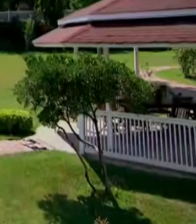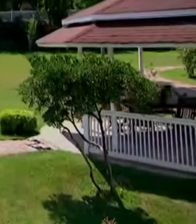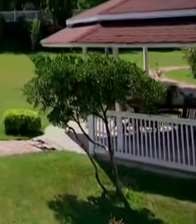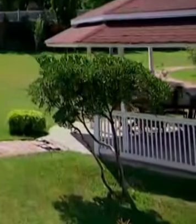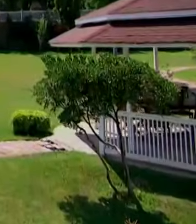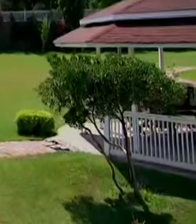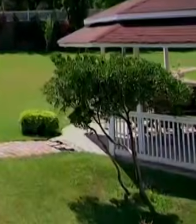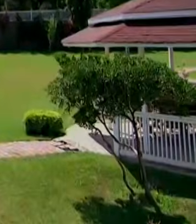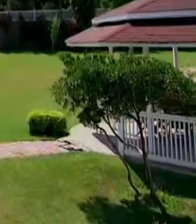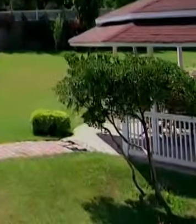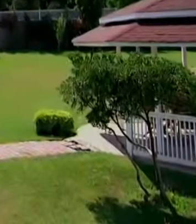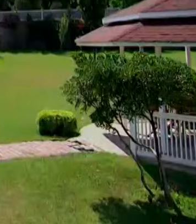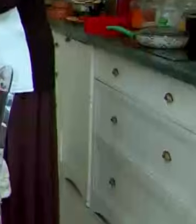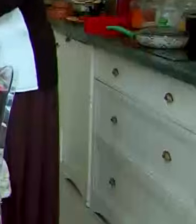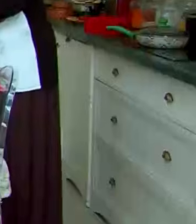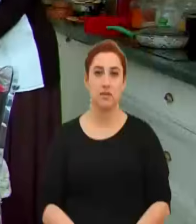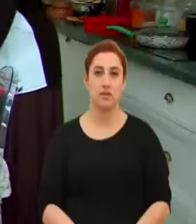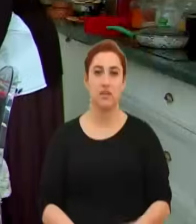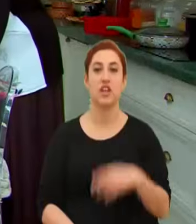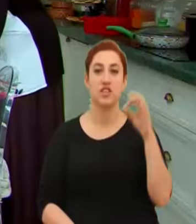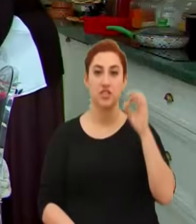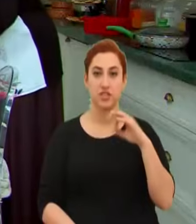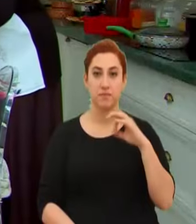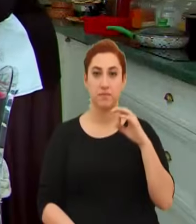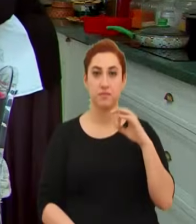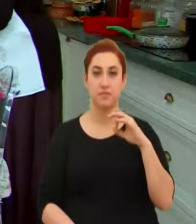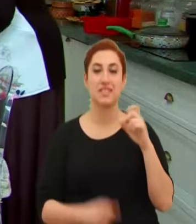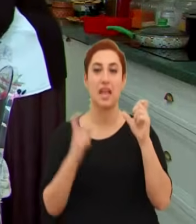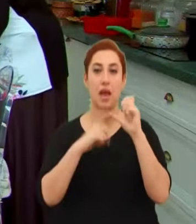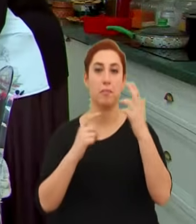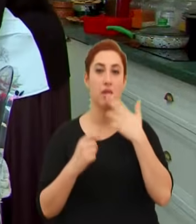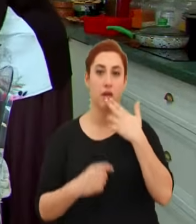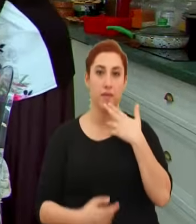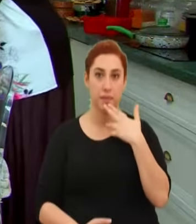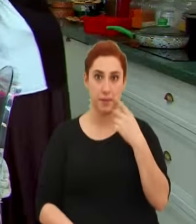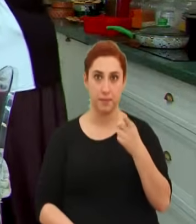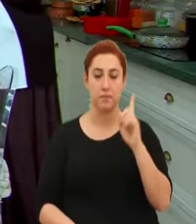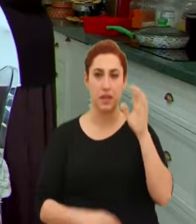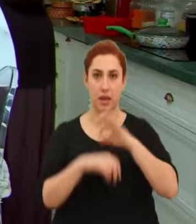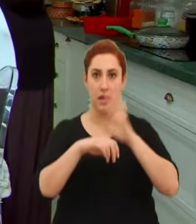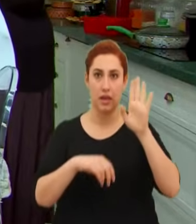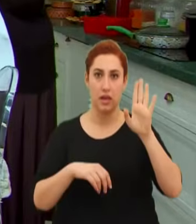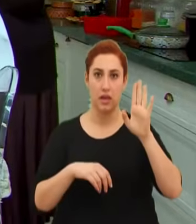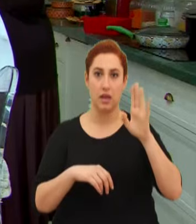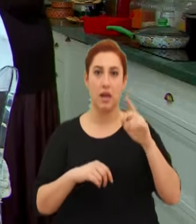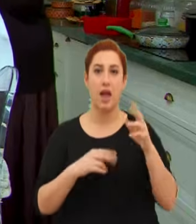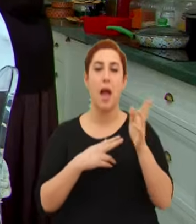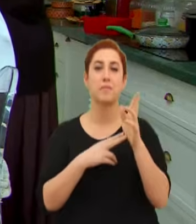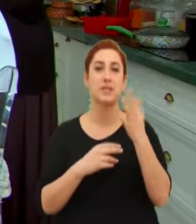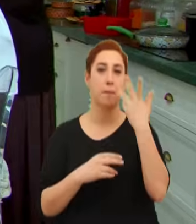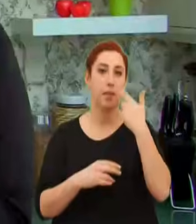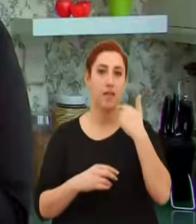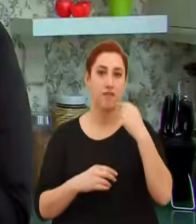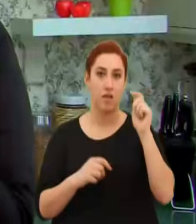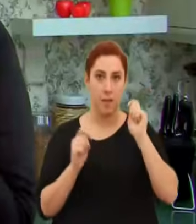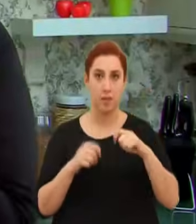Gündüz vakti villanın bahçeden görünümü. Şimdi şey planım. Bir dakika. Hamsili pilavı